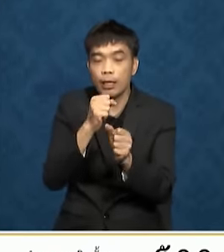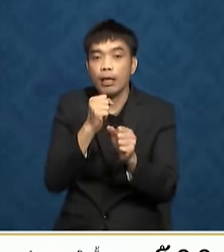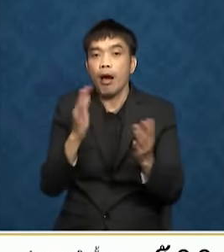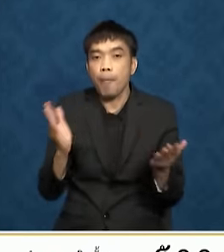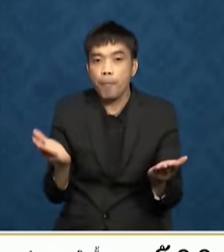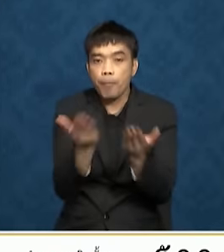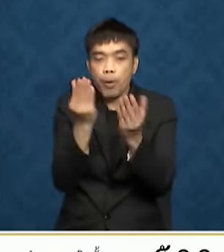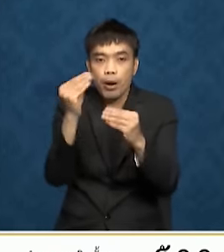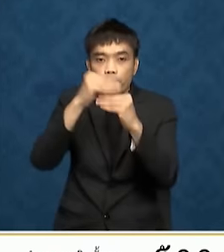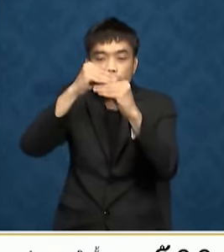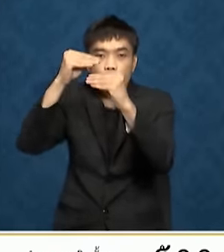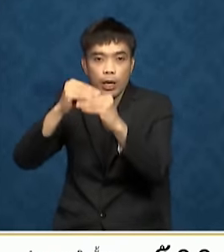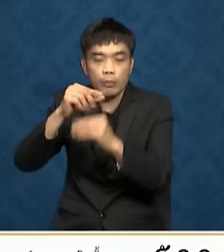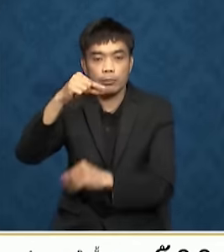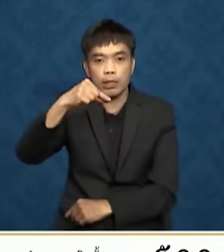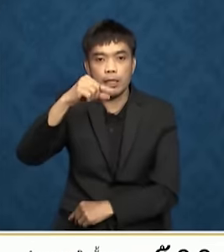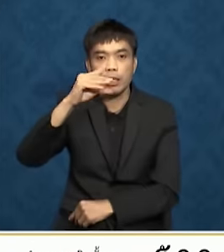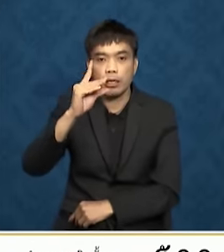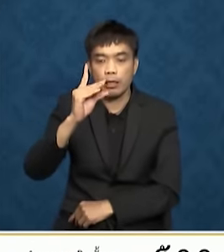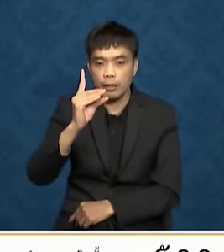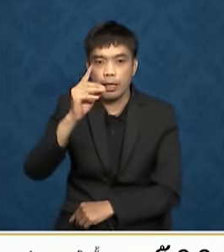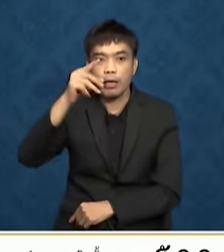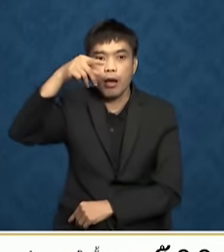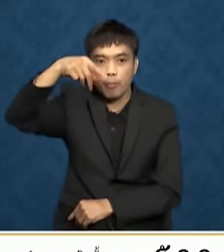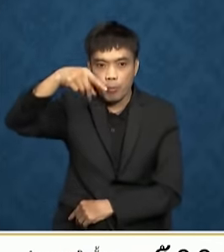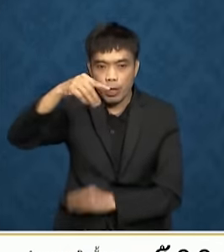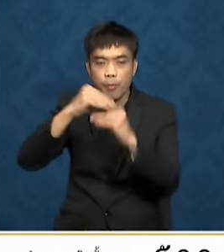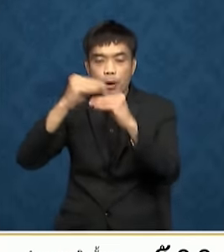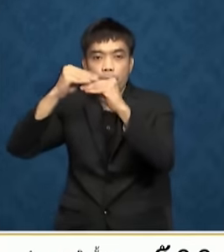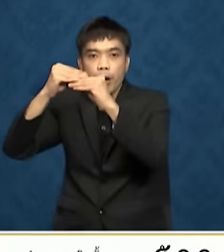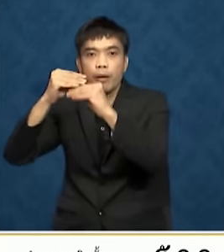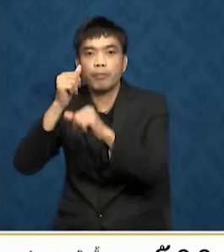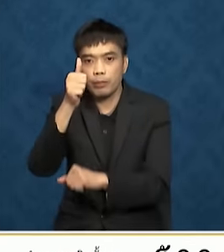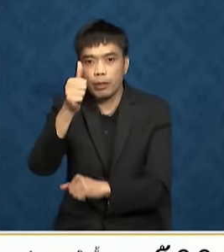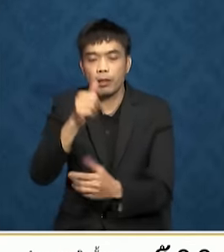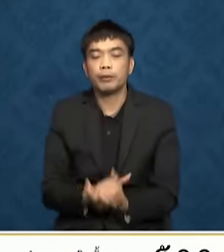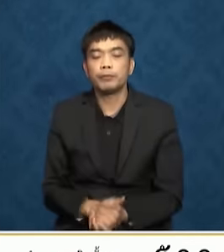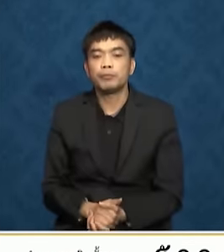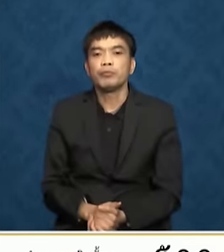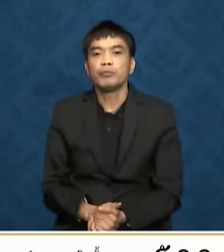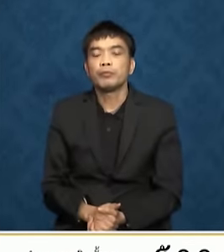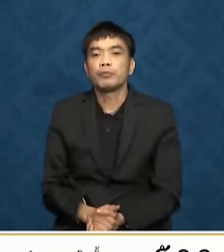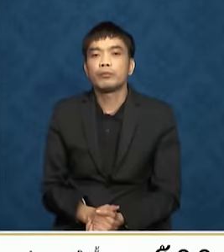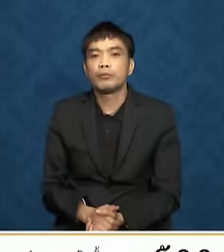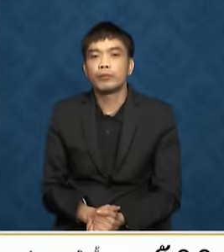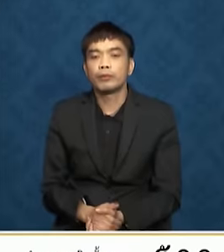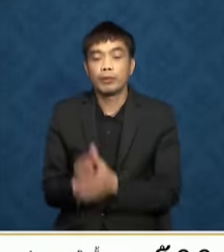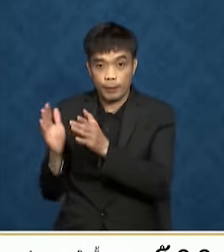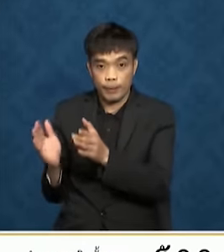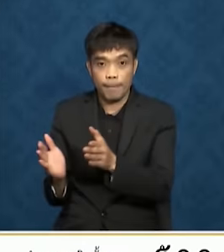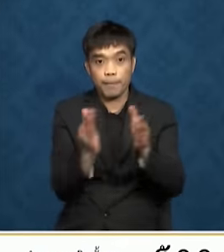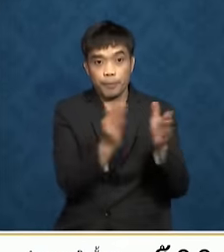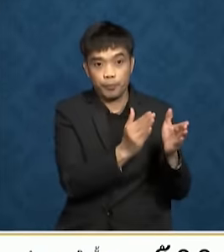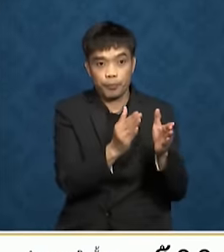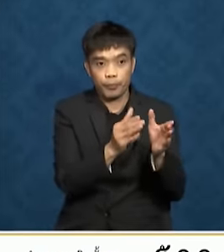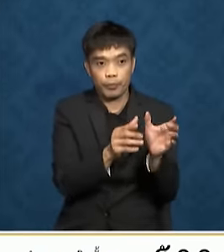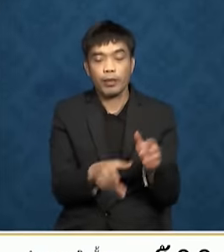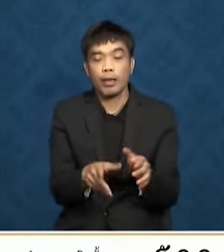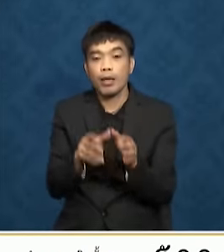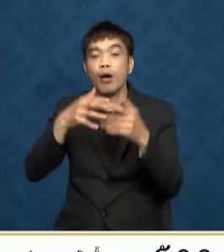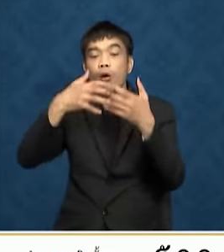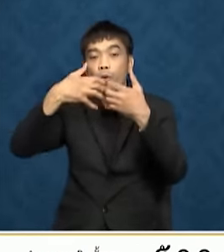GDPได้จริงๆสำหรับเรื่องเกี่ยวกับกษตร 99%ของ GDPไทยต่อมาเป็นภาคอุตสาหกรรมครับ